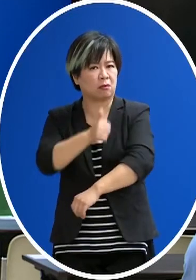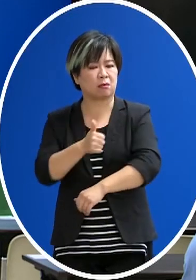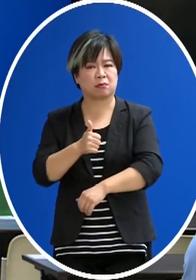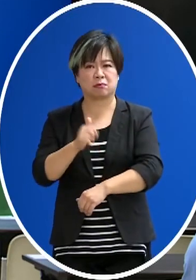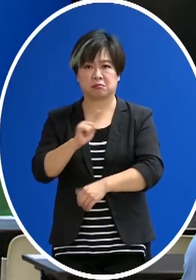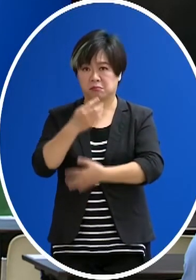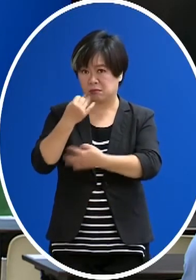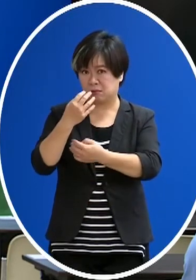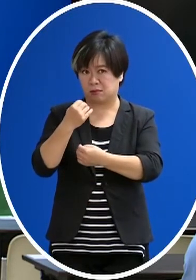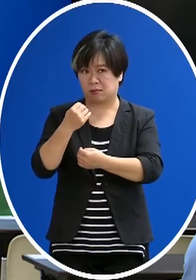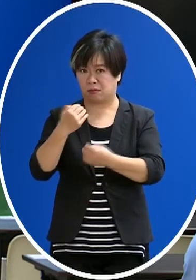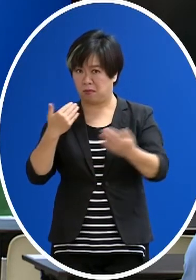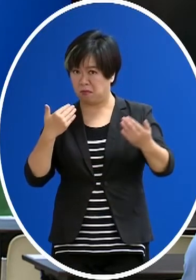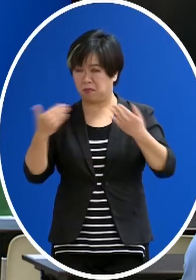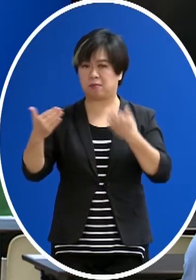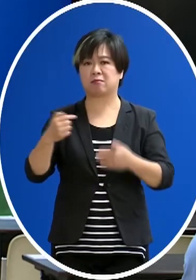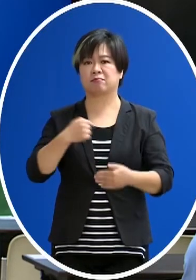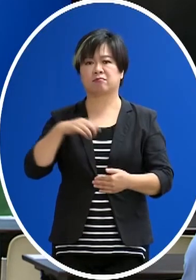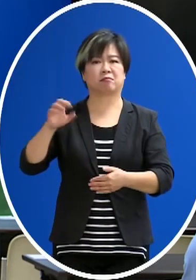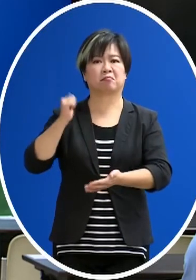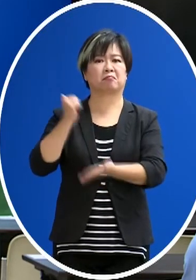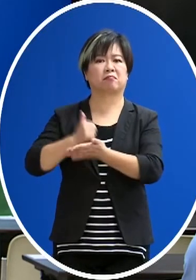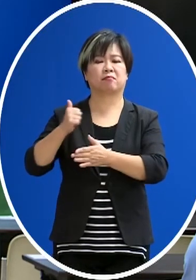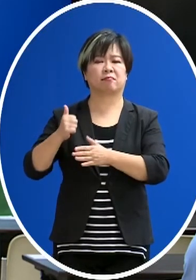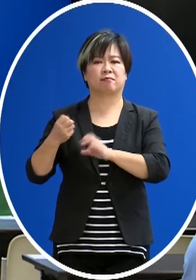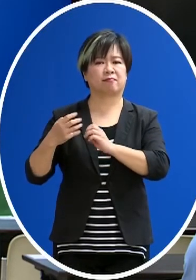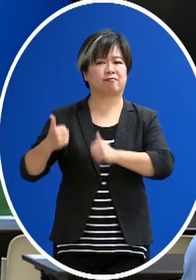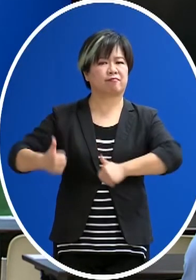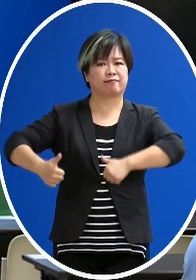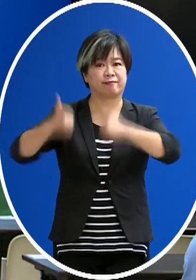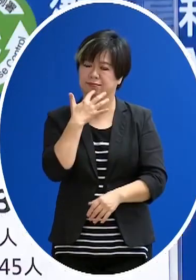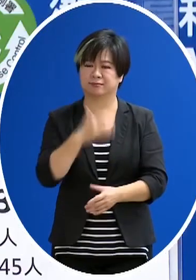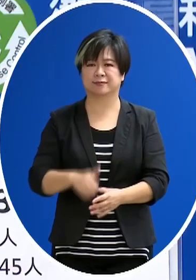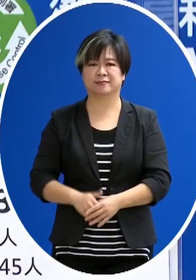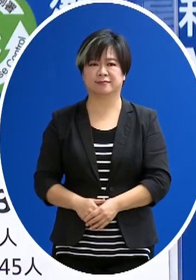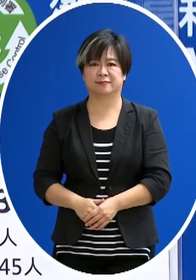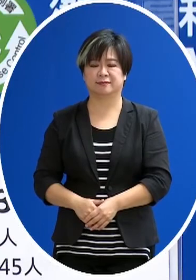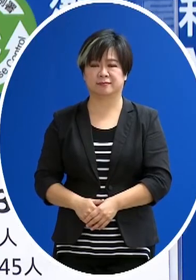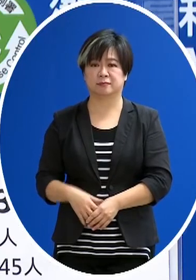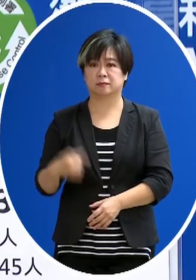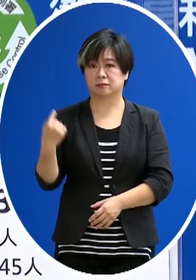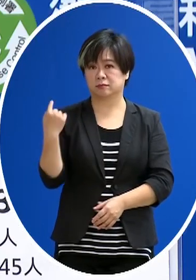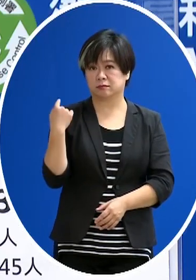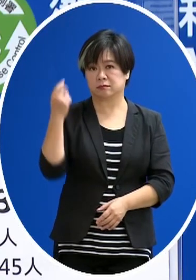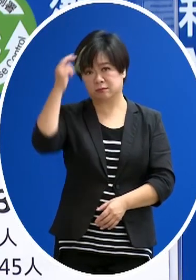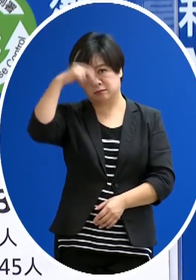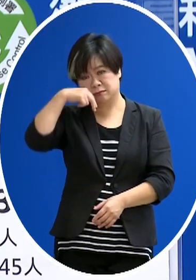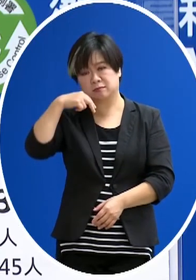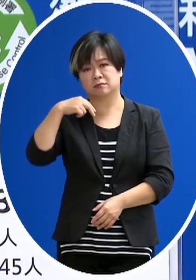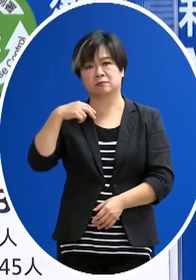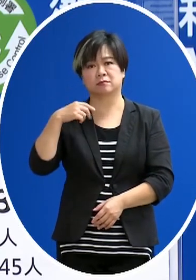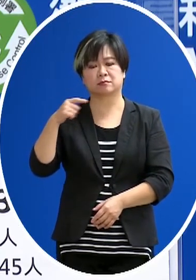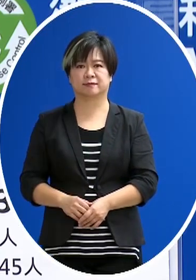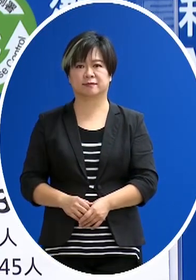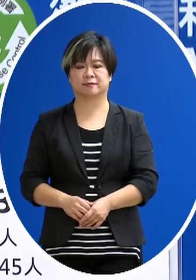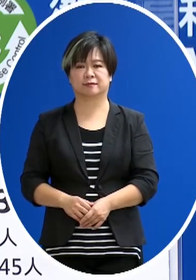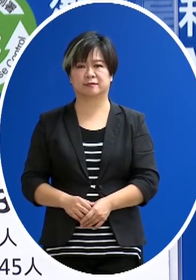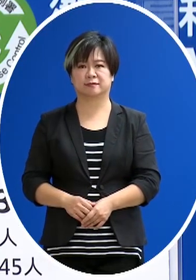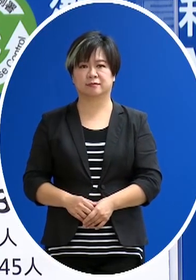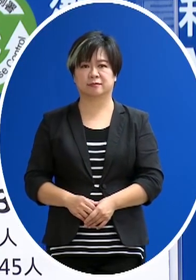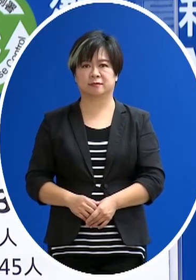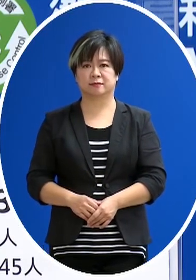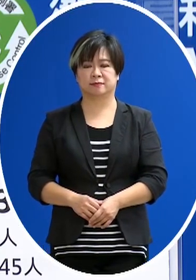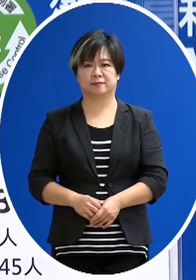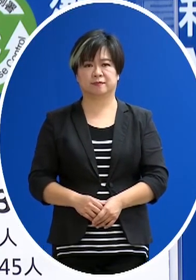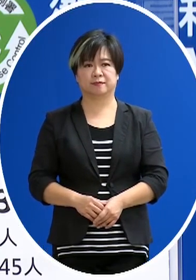间点的时候确认说我们几乎可以是谈成莫德纳的疫苗的吗？ 昨天下午我们收到他们的回复，我们的合